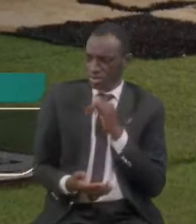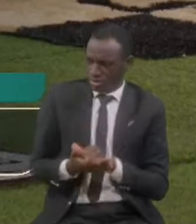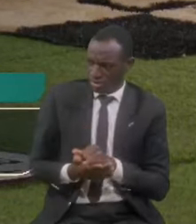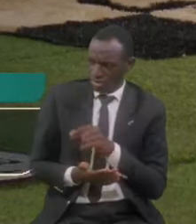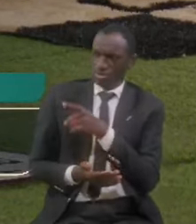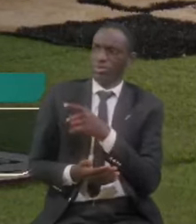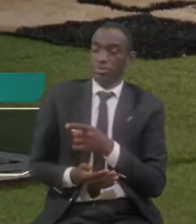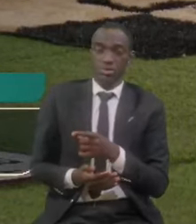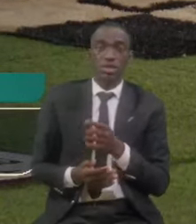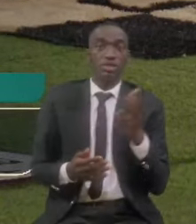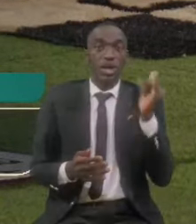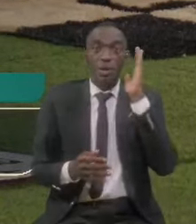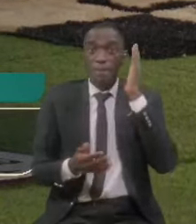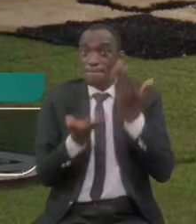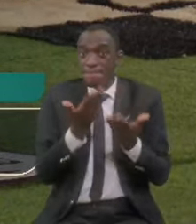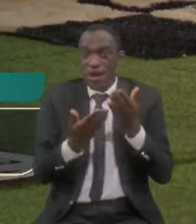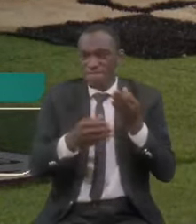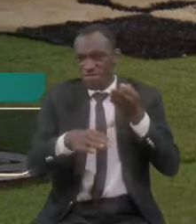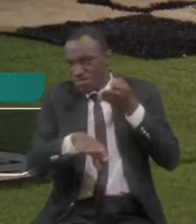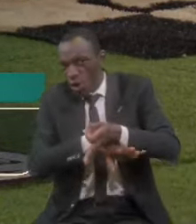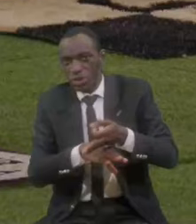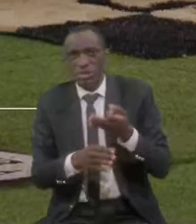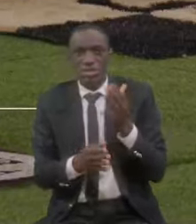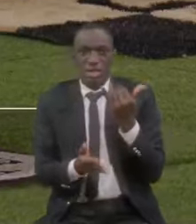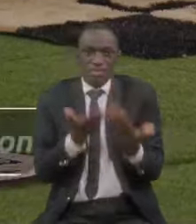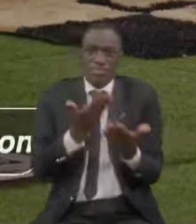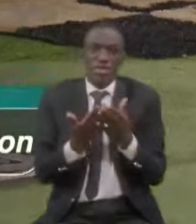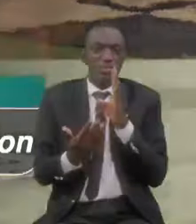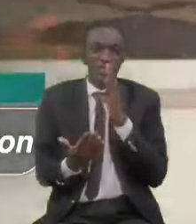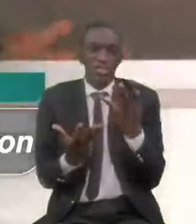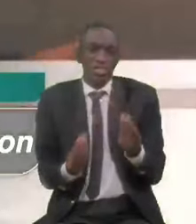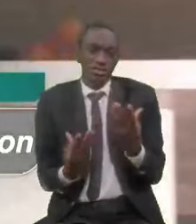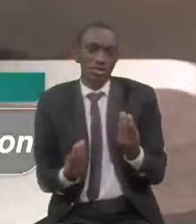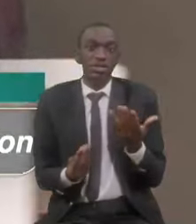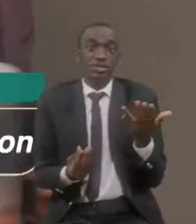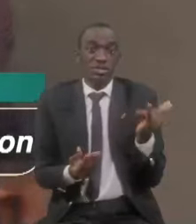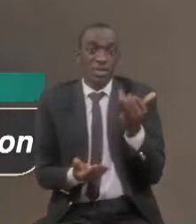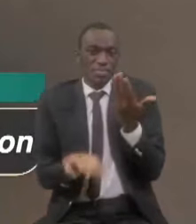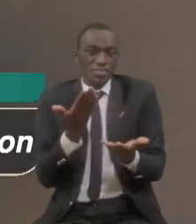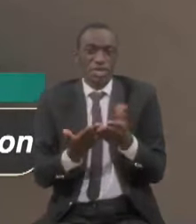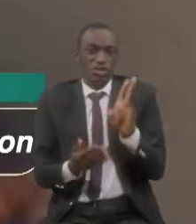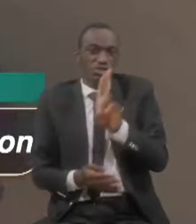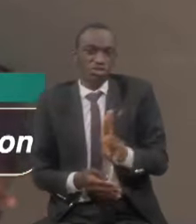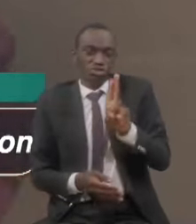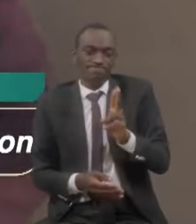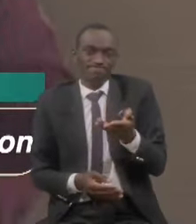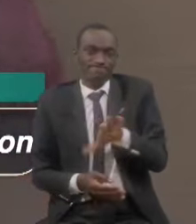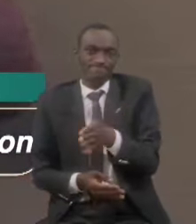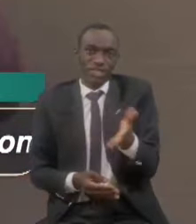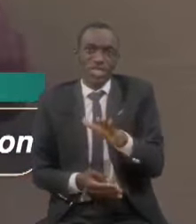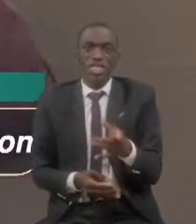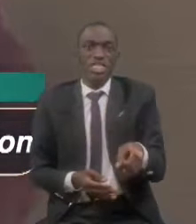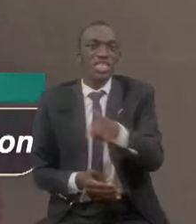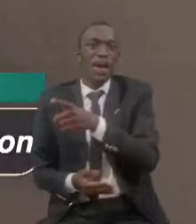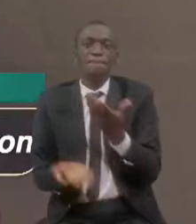Ils peuvent être gentils, ils peuvent être méthodiques, ils peuvent être durs. Et ils